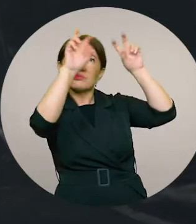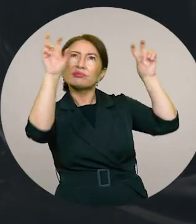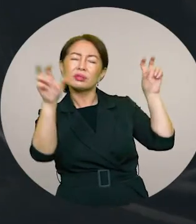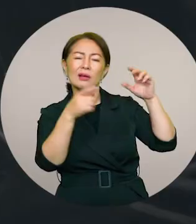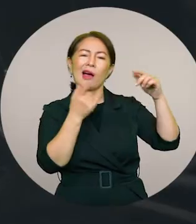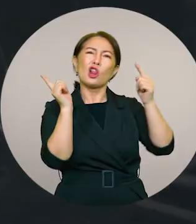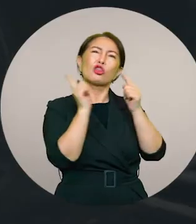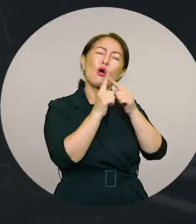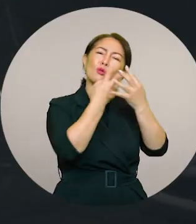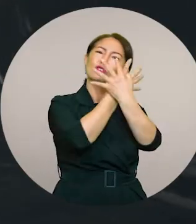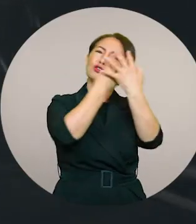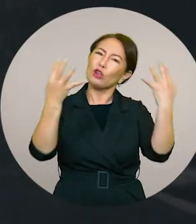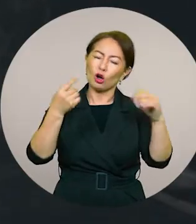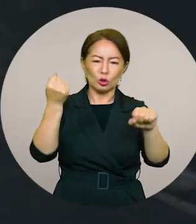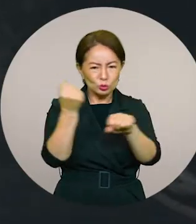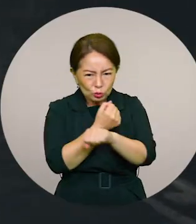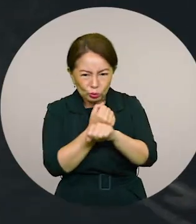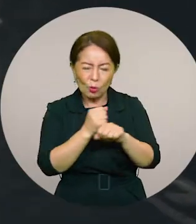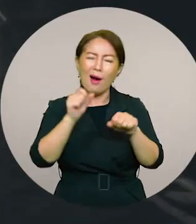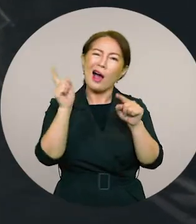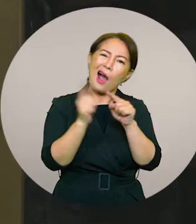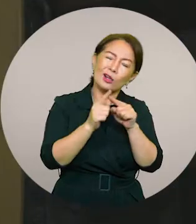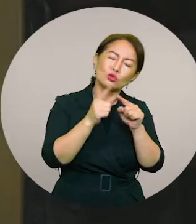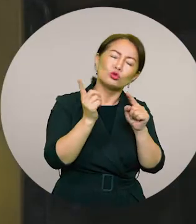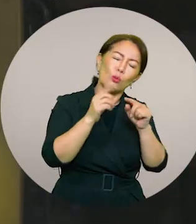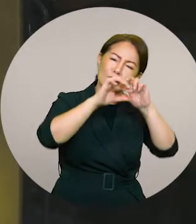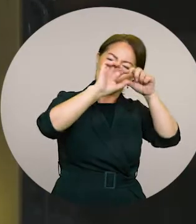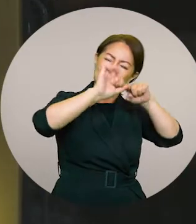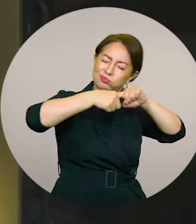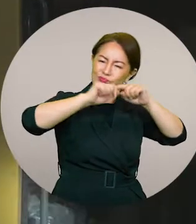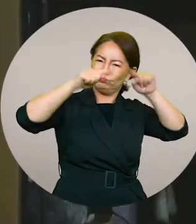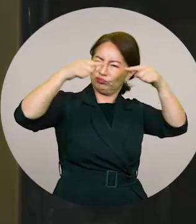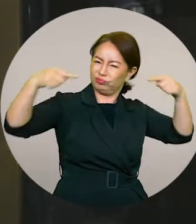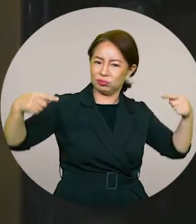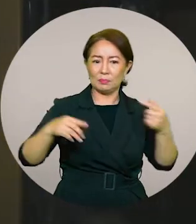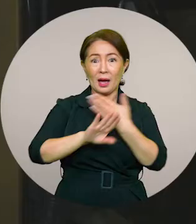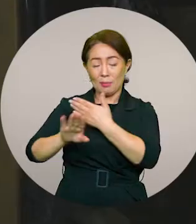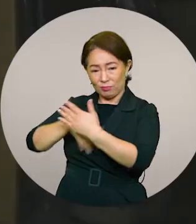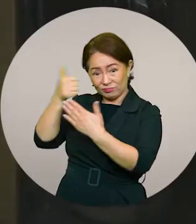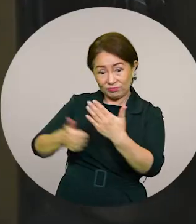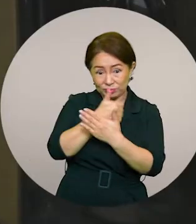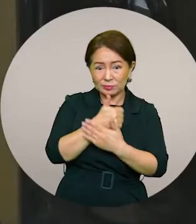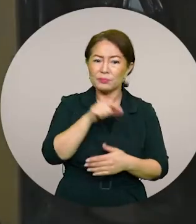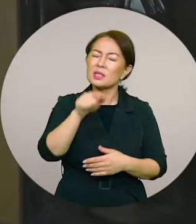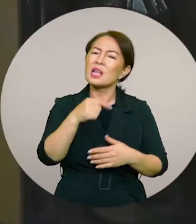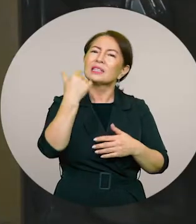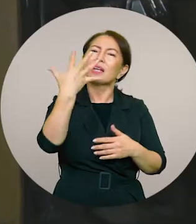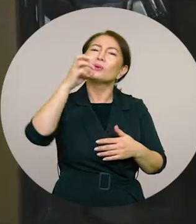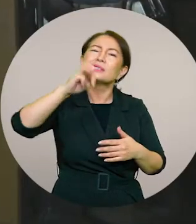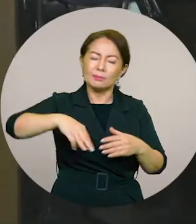шүршмэл бетон, төмөр тор, чулуулгийн хүчтгэл арматур болон тороосон болтуудыг хослуулан ашиглаж байна. Бетоныг хамгийн багадаа 5